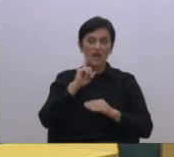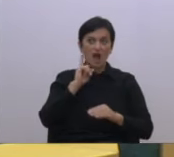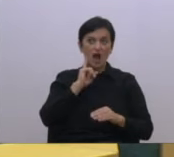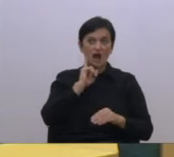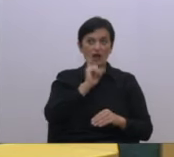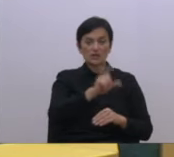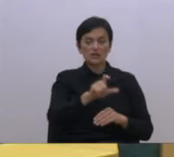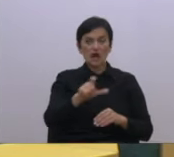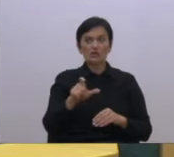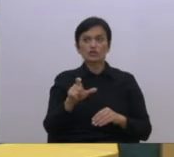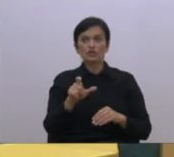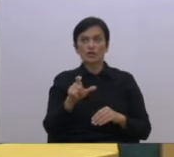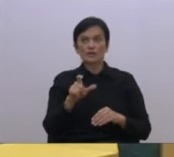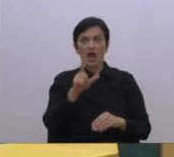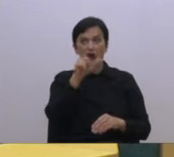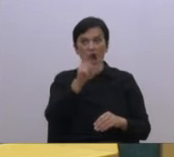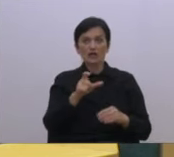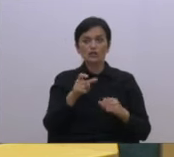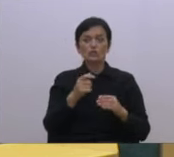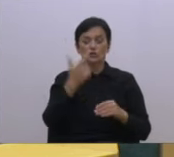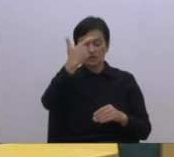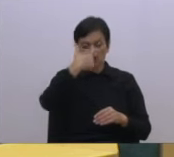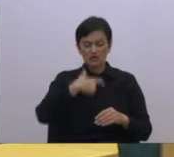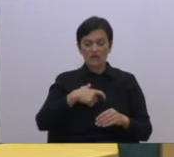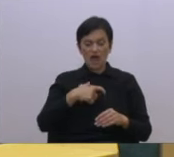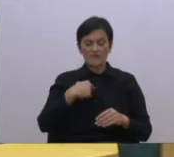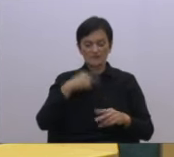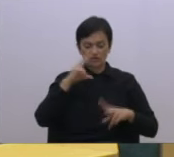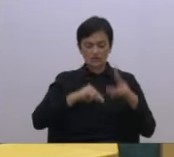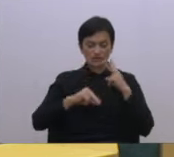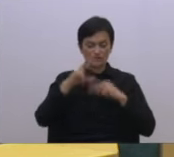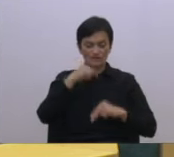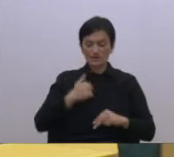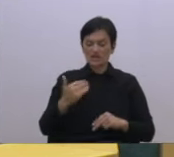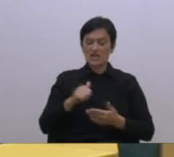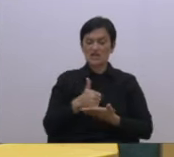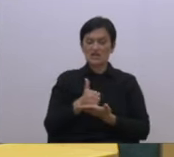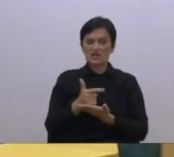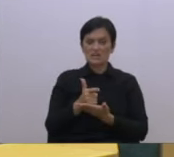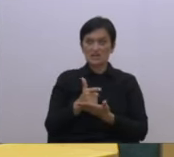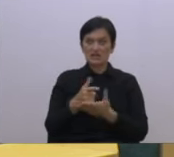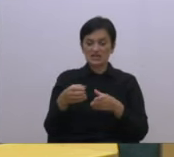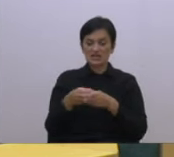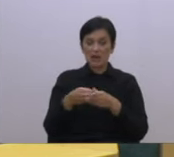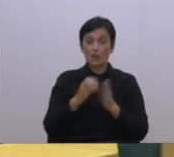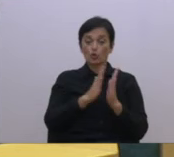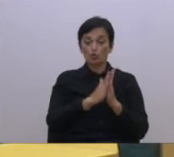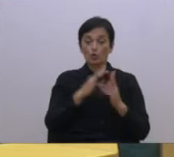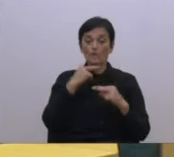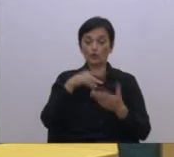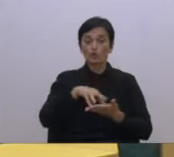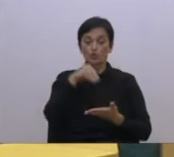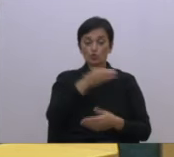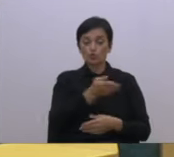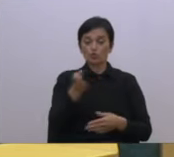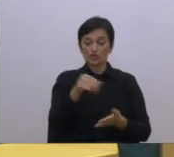ახალგაზრდებში ჯგუ ადამიანების რაოდენობა, რომელიც თავს მიაკუთვნებენ LGBT თემს და ვთქვით, აქ ყურადღებას გირჩის